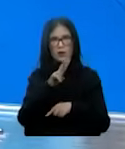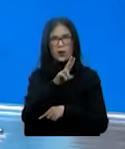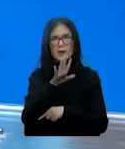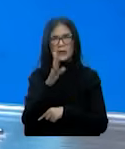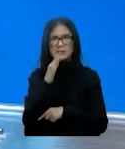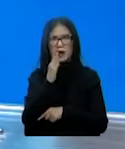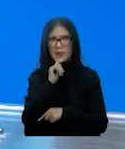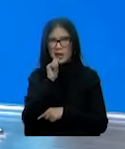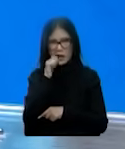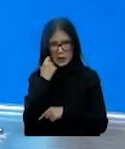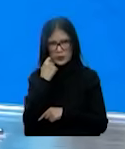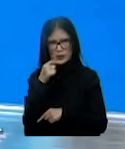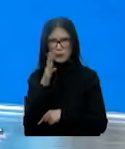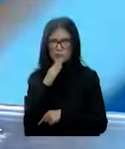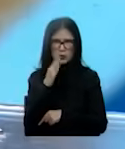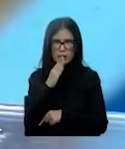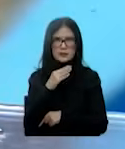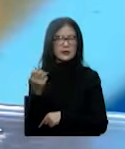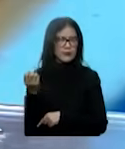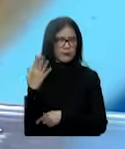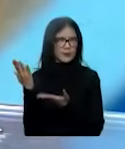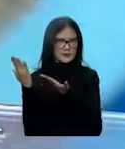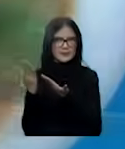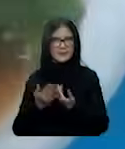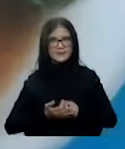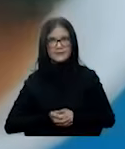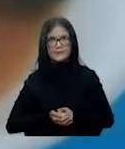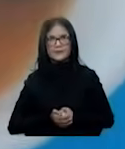apa sensasi pedasnya? Berikut informasinya.